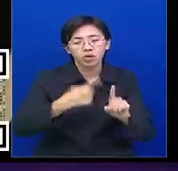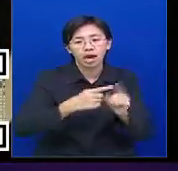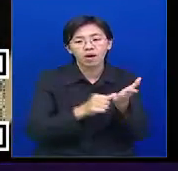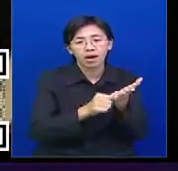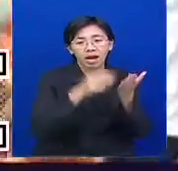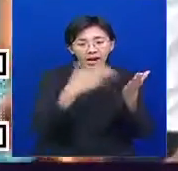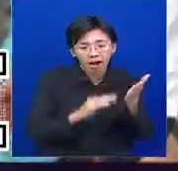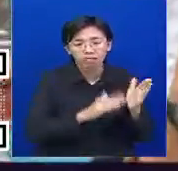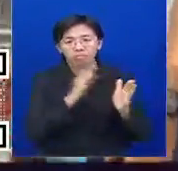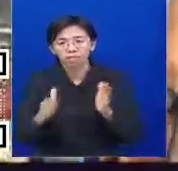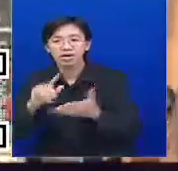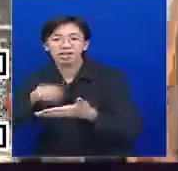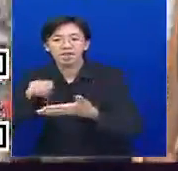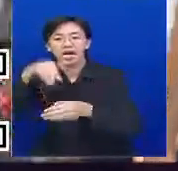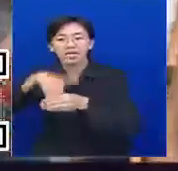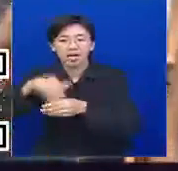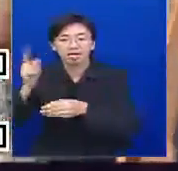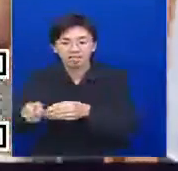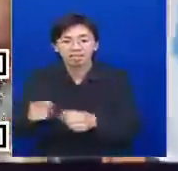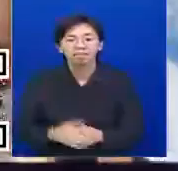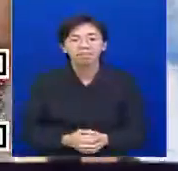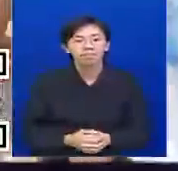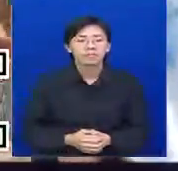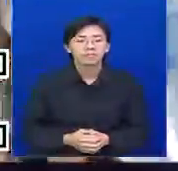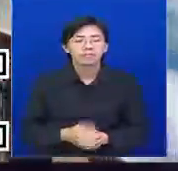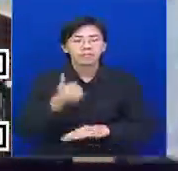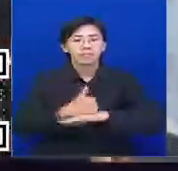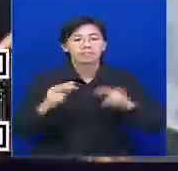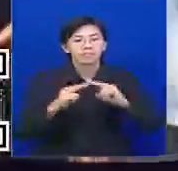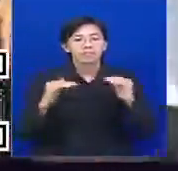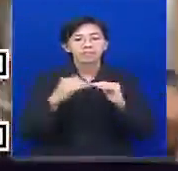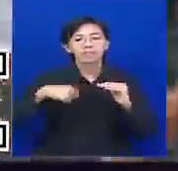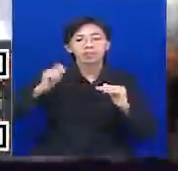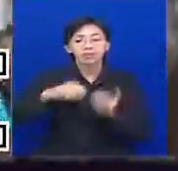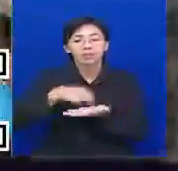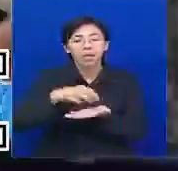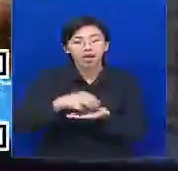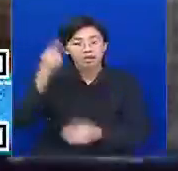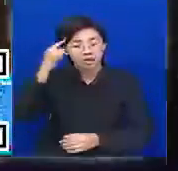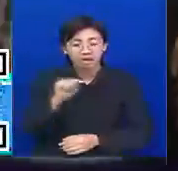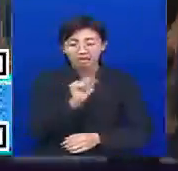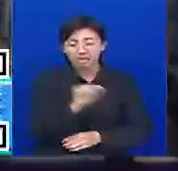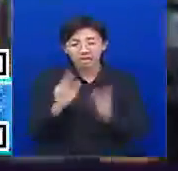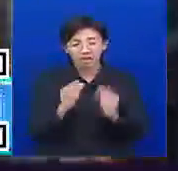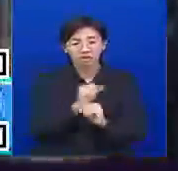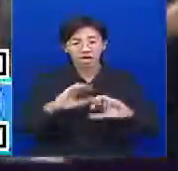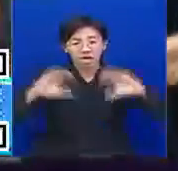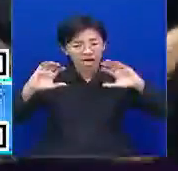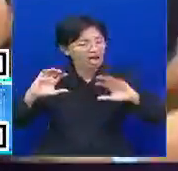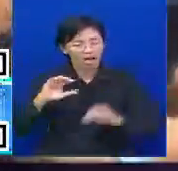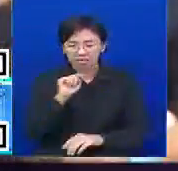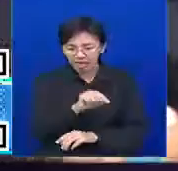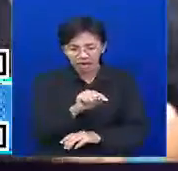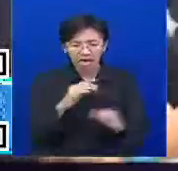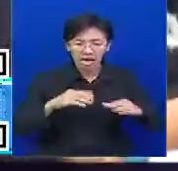ค่ะขณะที่พลเอกไพบูลย์คุ้มฉายารัฐมนตรีว่าการกระทรวงยุติธรรมยืนยันไม่เคยสั่งหรือว่าชี้นำข้าราชการในกระทรวงรับหรือ